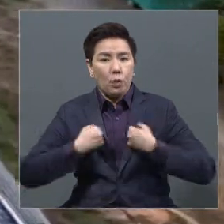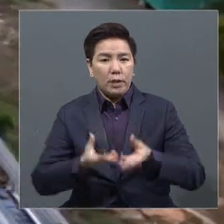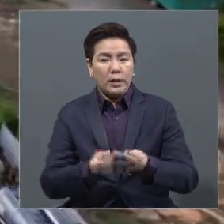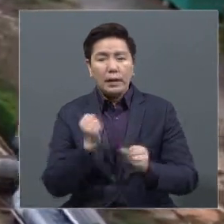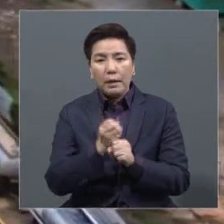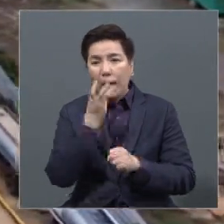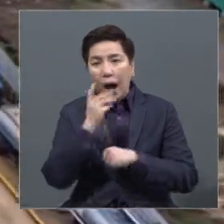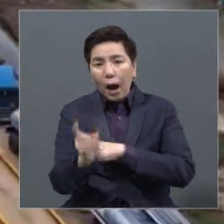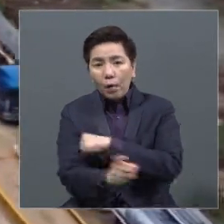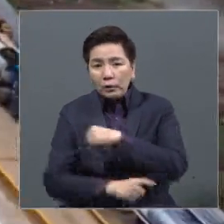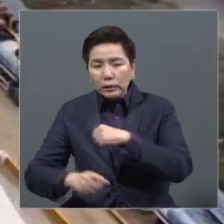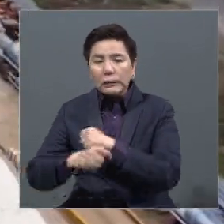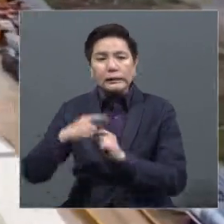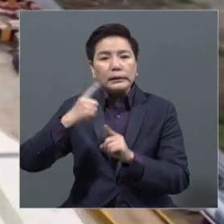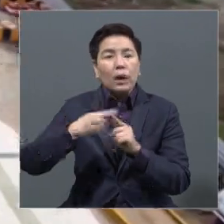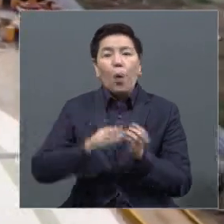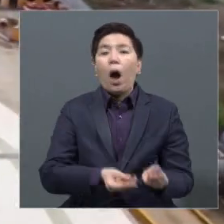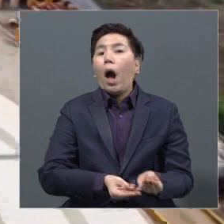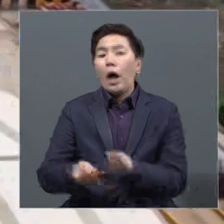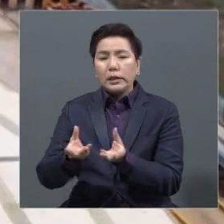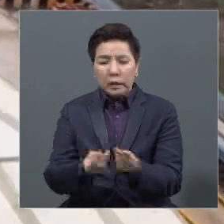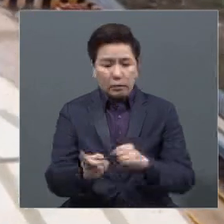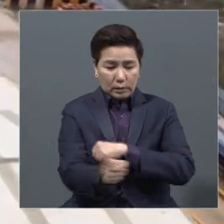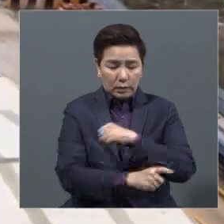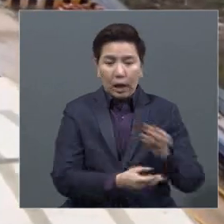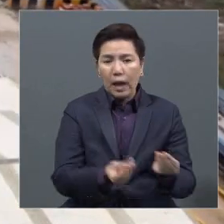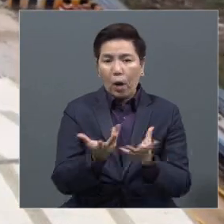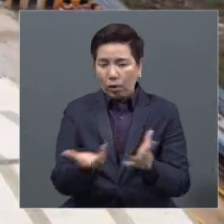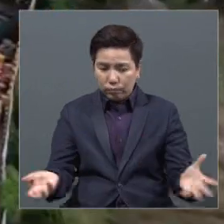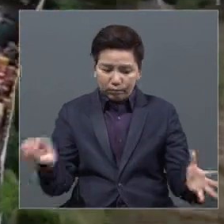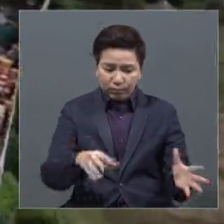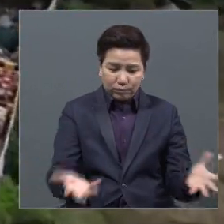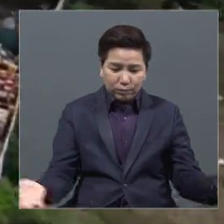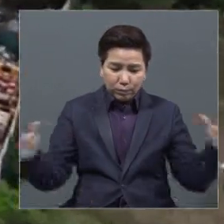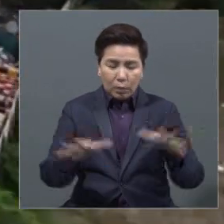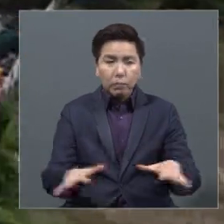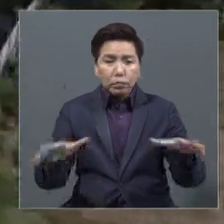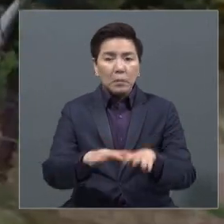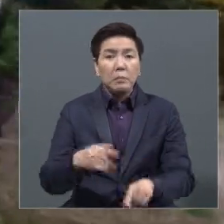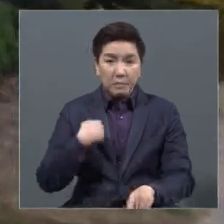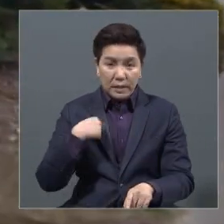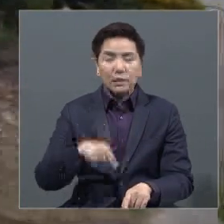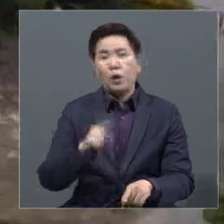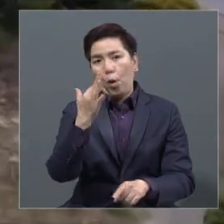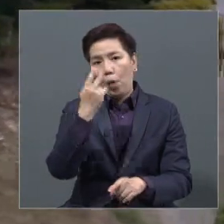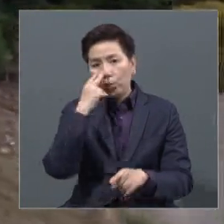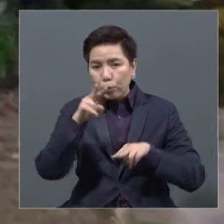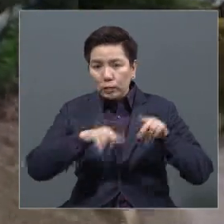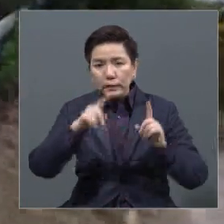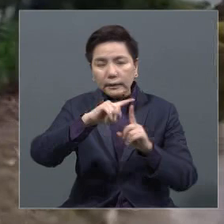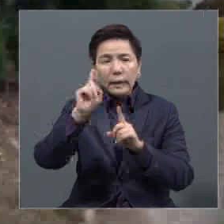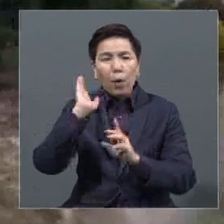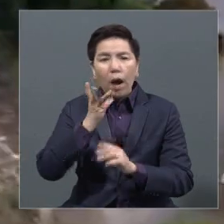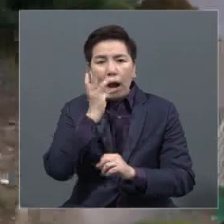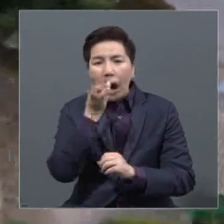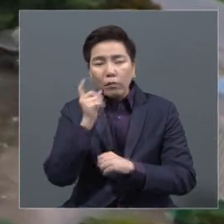นาเนี่ยนะคะให้เช่าให้เช่าที่นาเพื่อทิ้งสารเคมีลงไปด้วยเพราะฉะนั้นเดี๋ยวต้องไปตรวจสอบก่อนนะคะว่าเจ้าของ